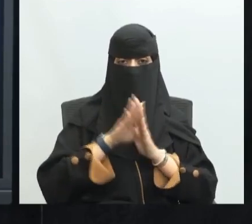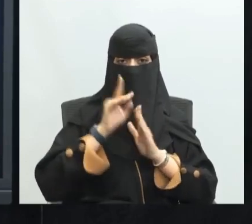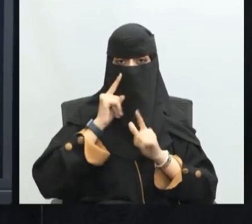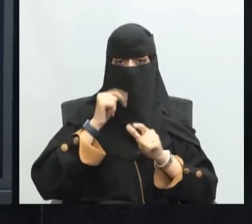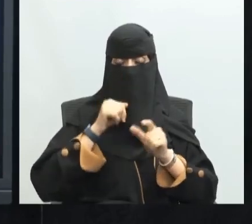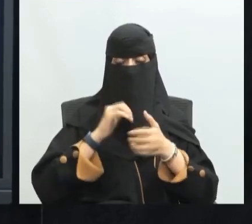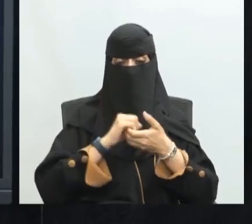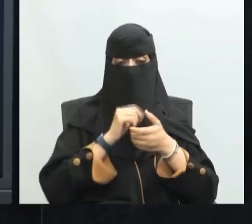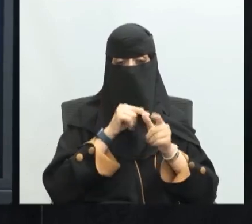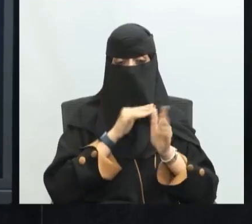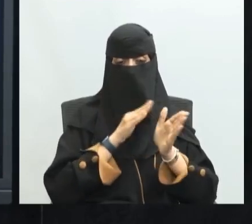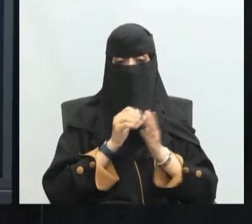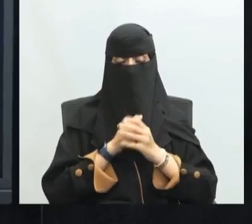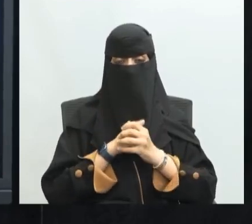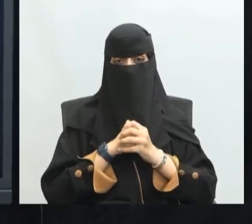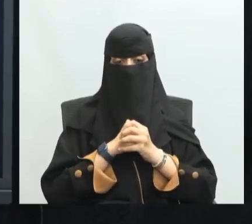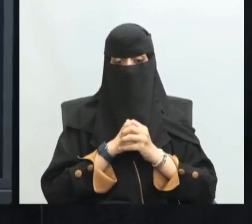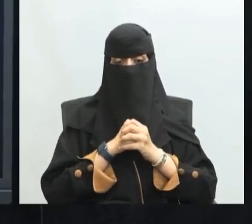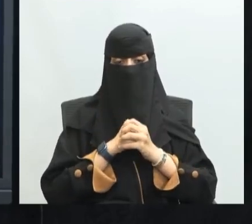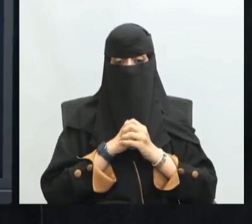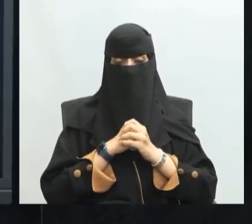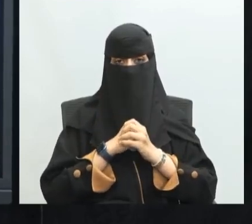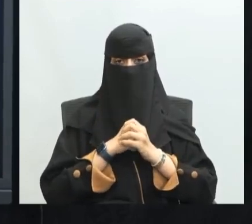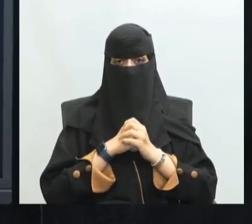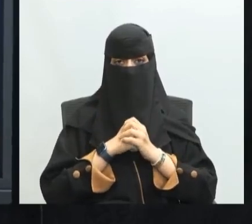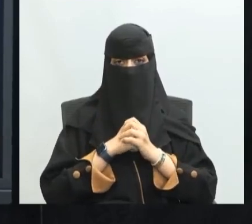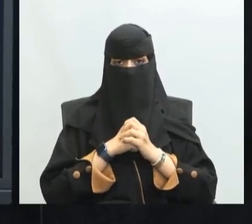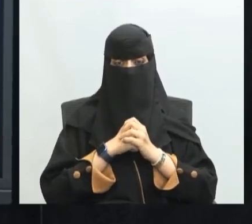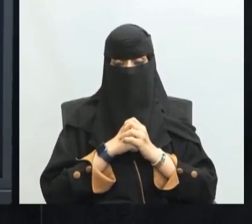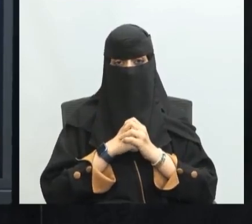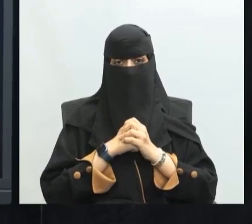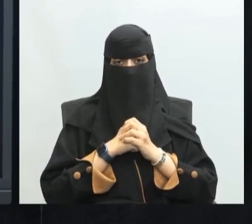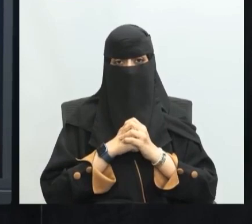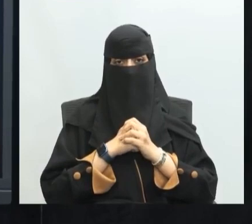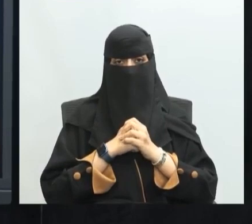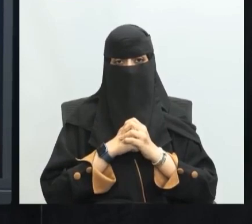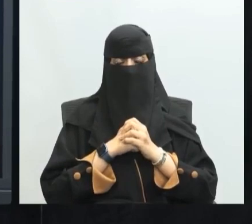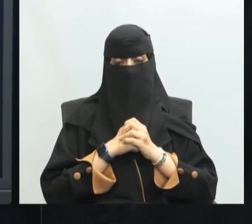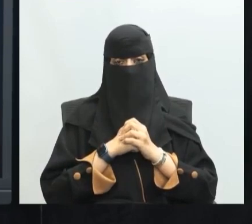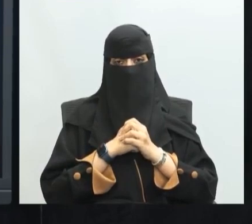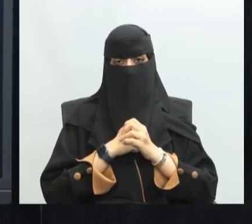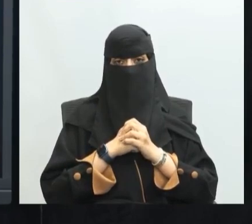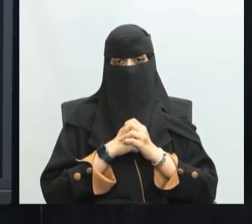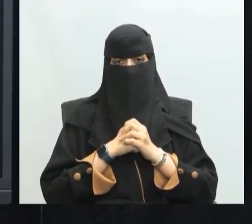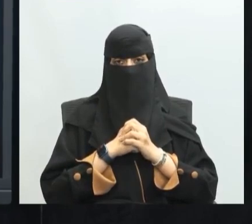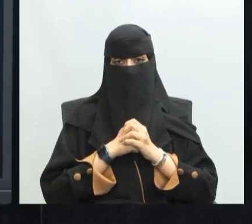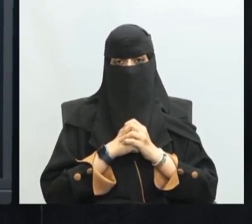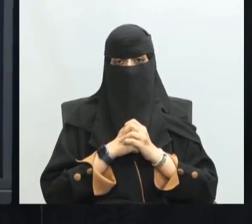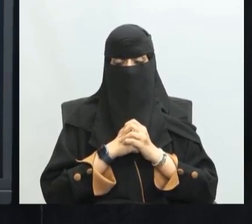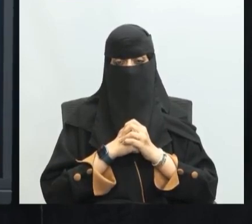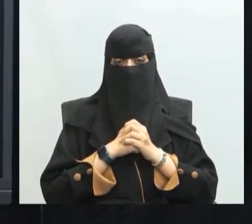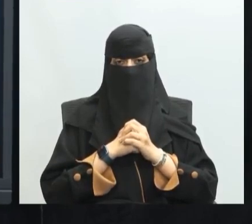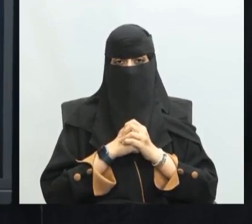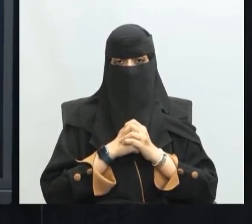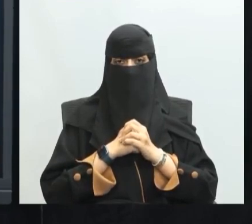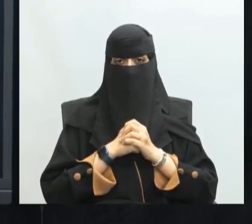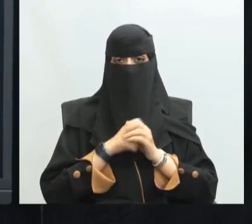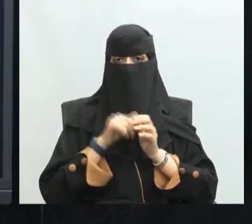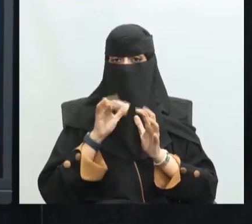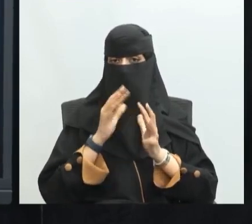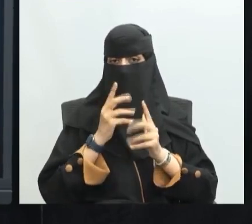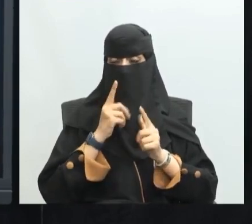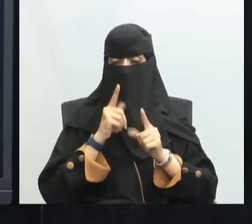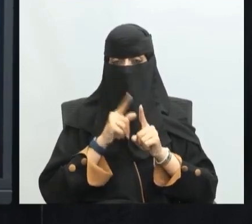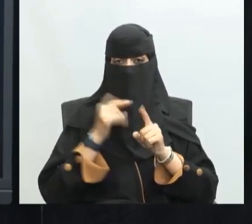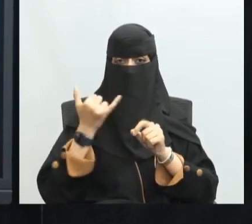الوطني بين ابناء الوطن ومن امثله او ما يدل على اهميه